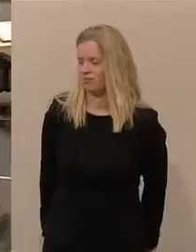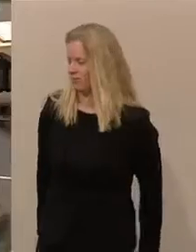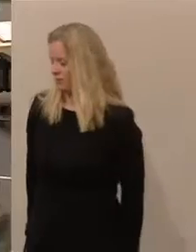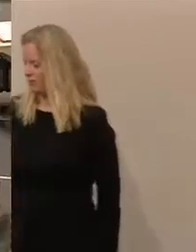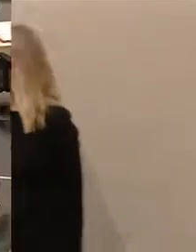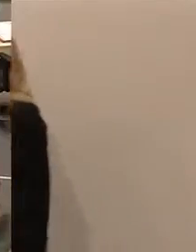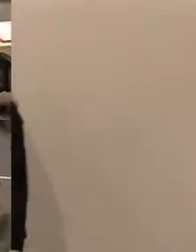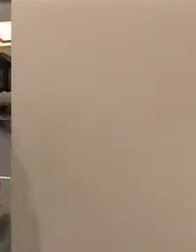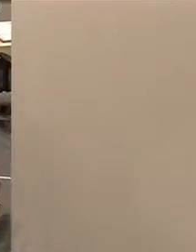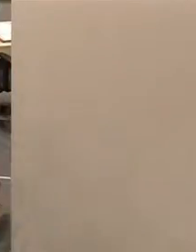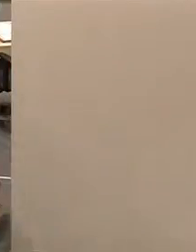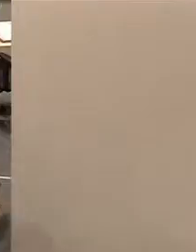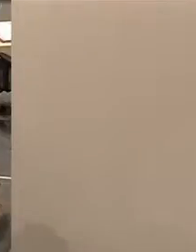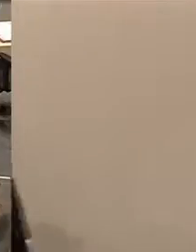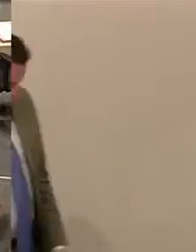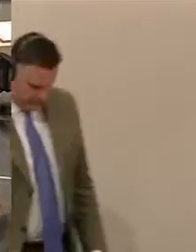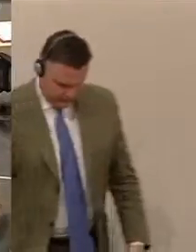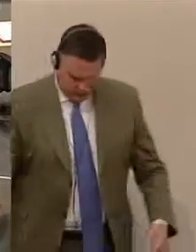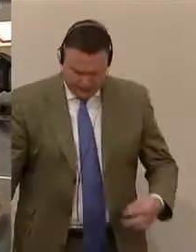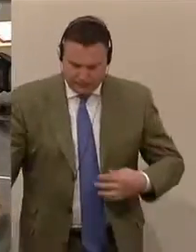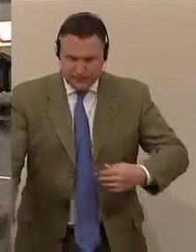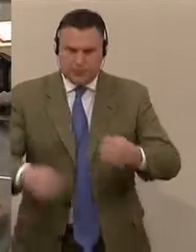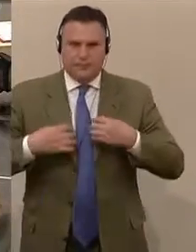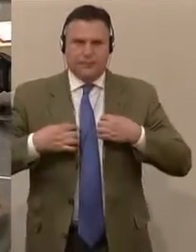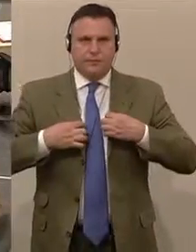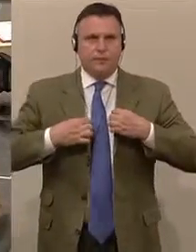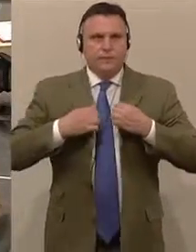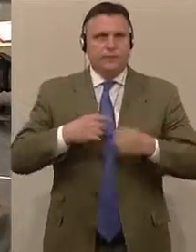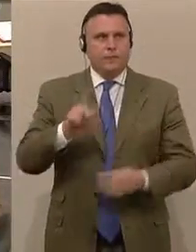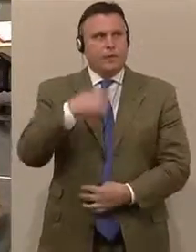So, Angela Fichtinger von der ÖVP zu den Aufgaben des Rechnungshofes.